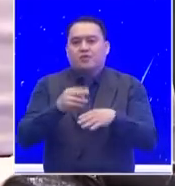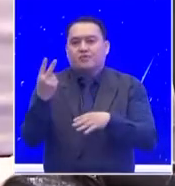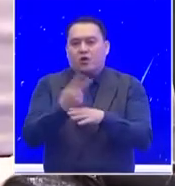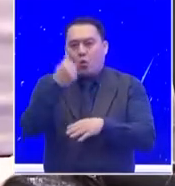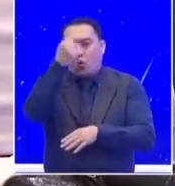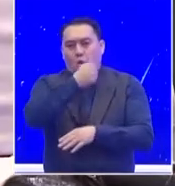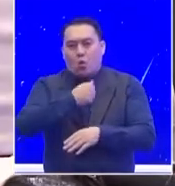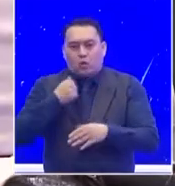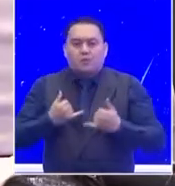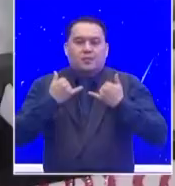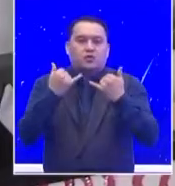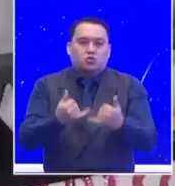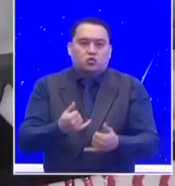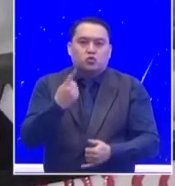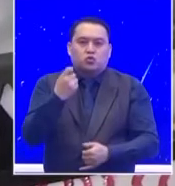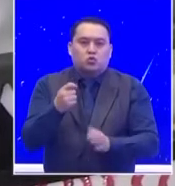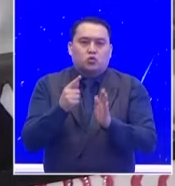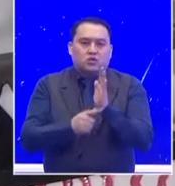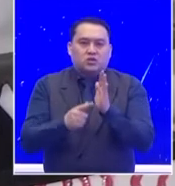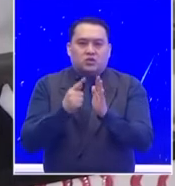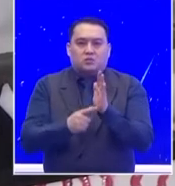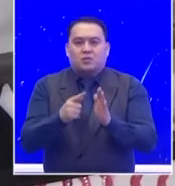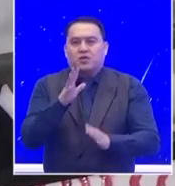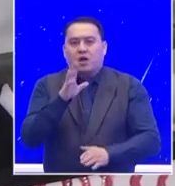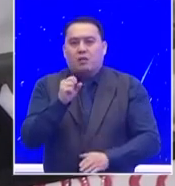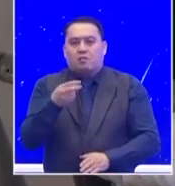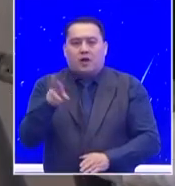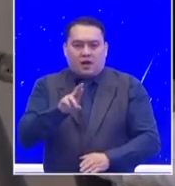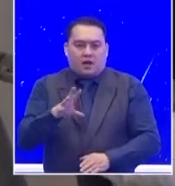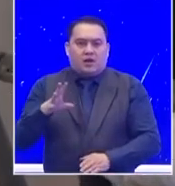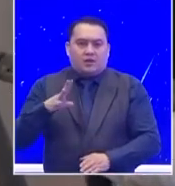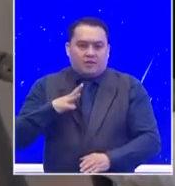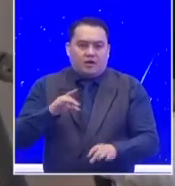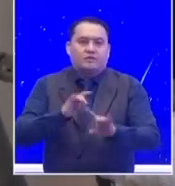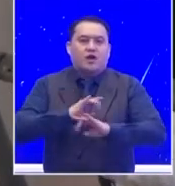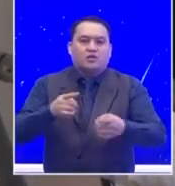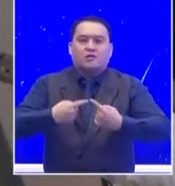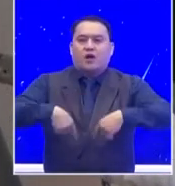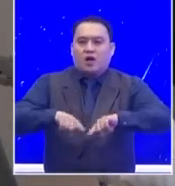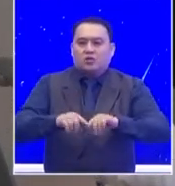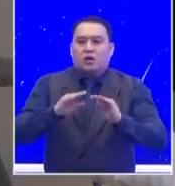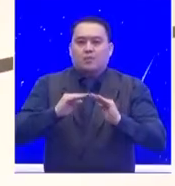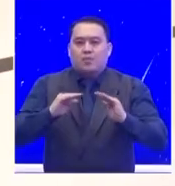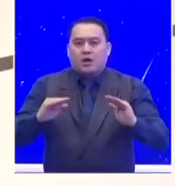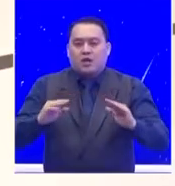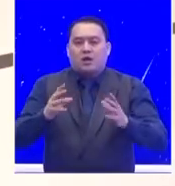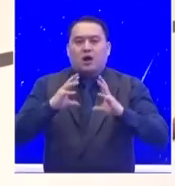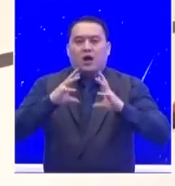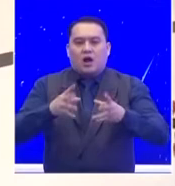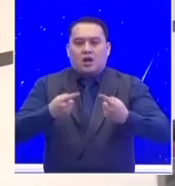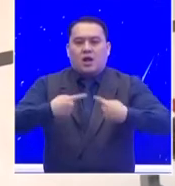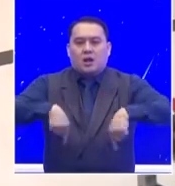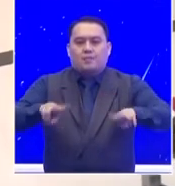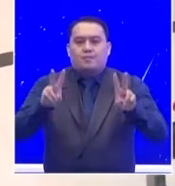второй год подряд и на этот раз приурочен к 175-летию Абая Кунанбаева. Как отмечают организаторы, «Бала